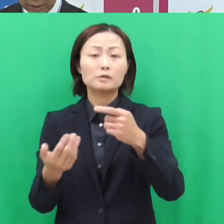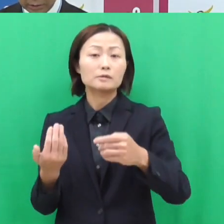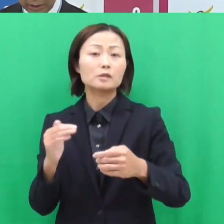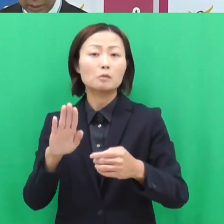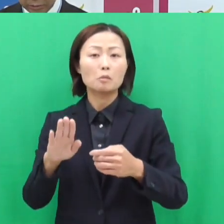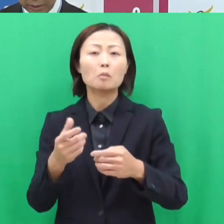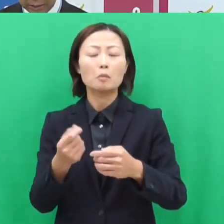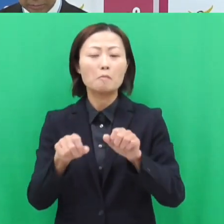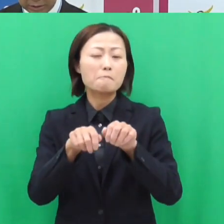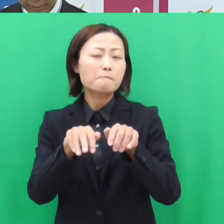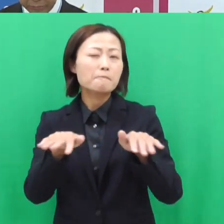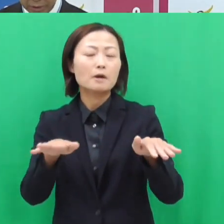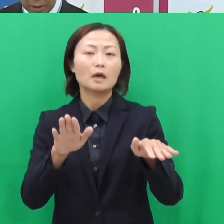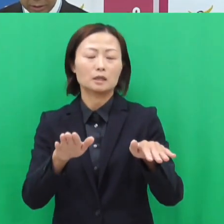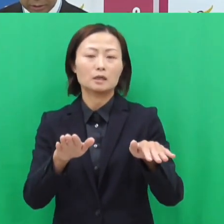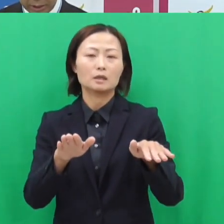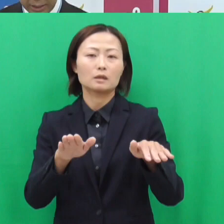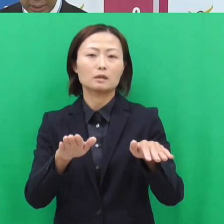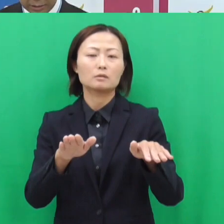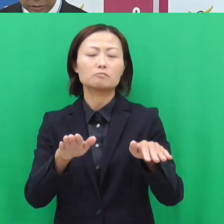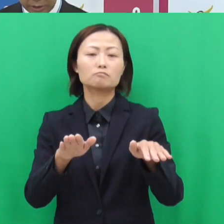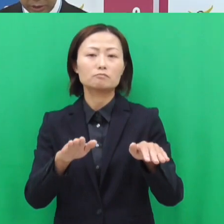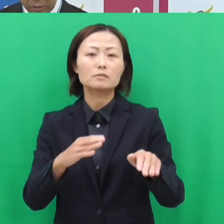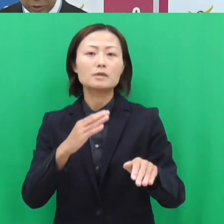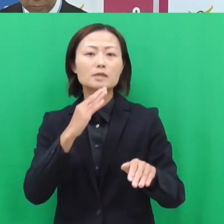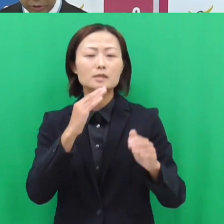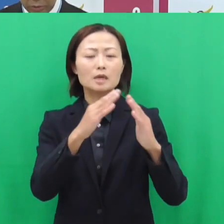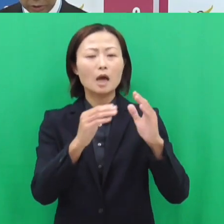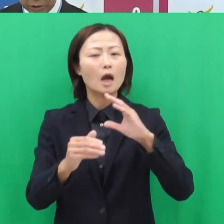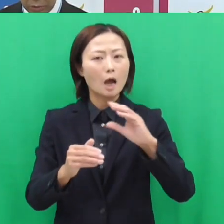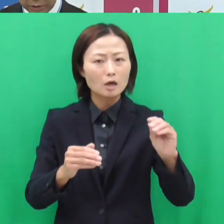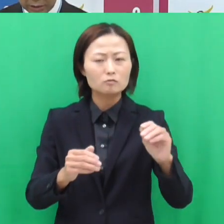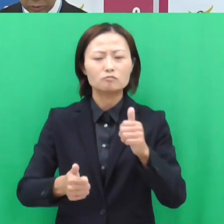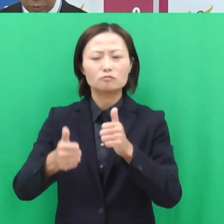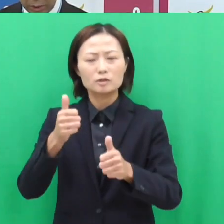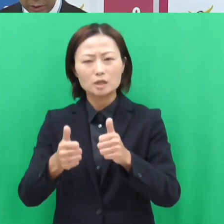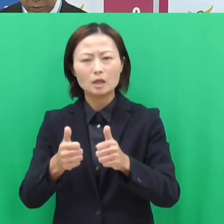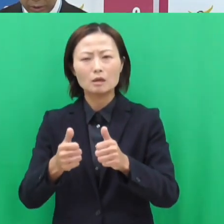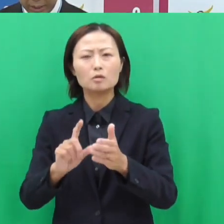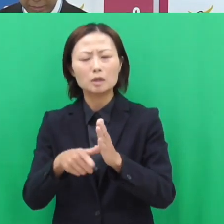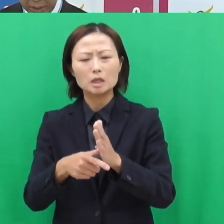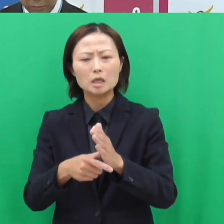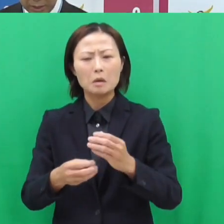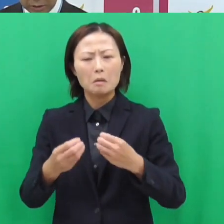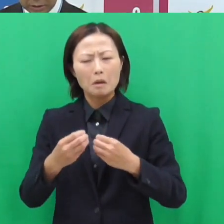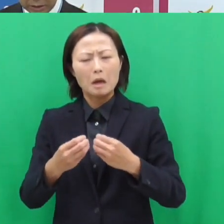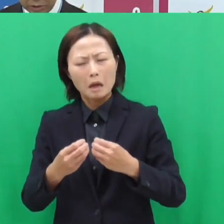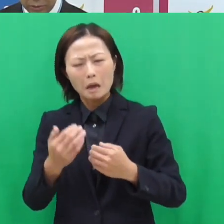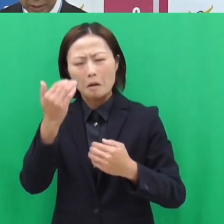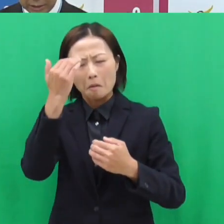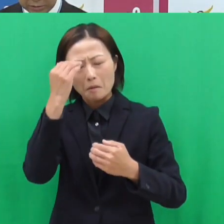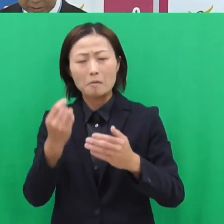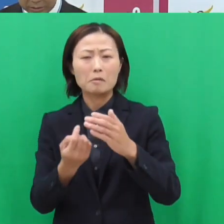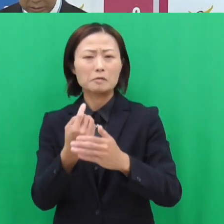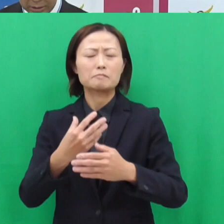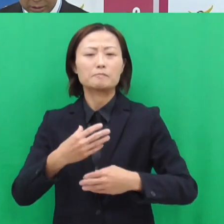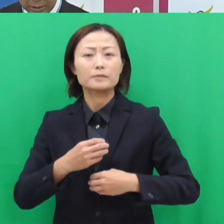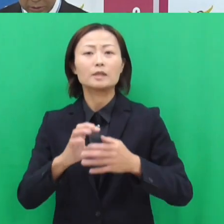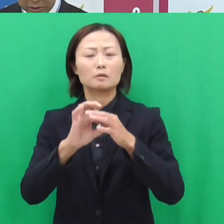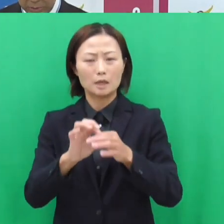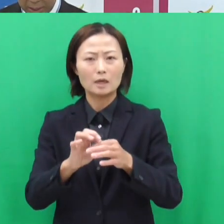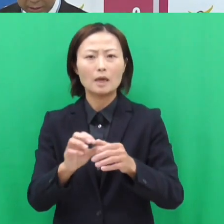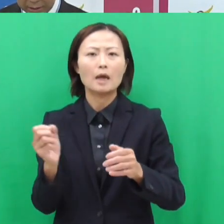コロナウイルスの感染が拡大いたしました帰省や受験の準備等に支障をきたすことのないよう早めにワクチン接種をお願いいたします